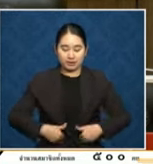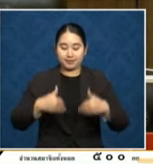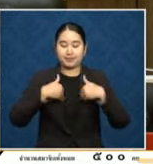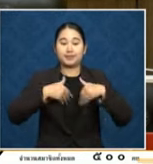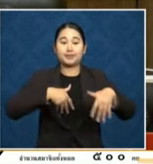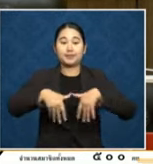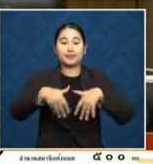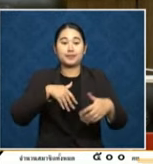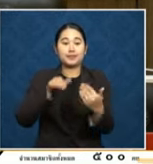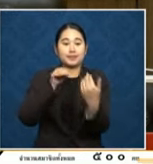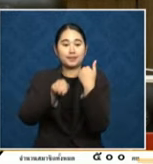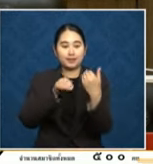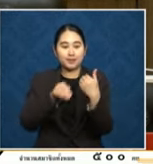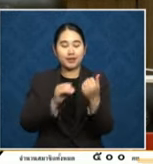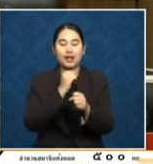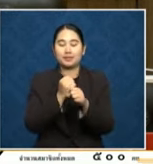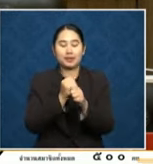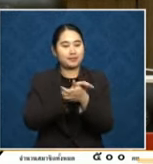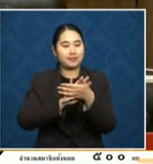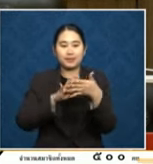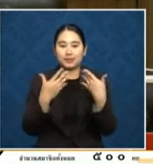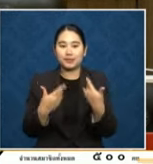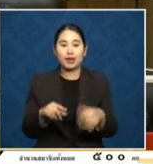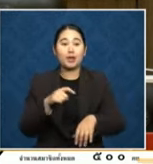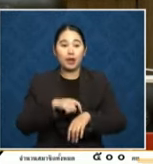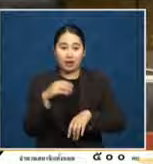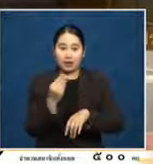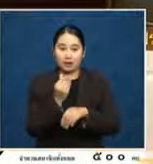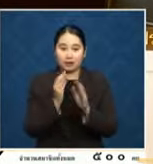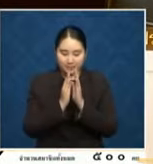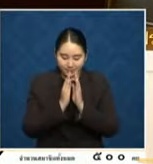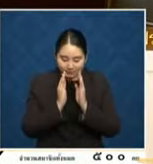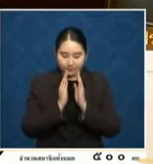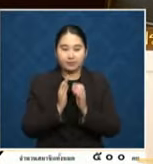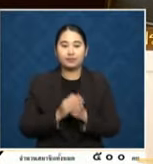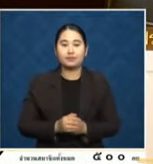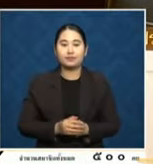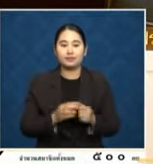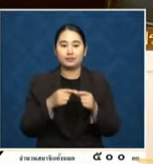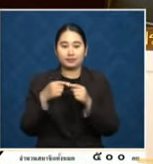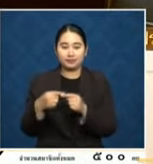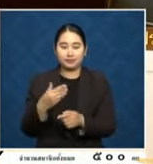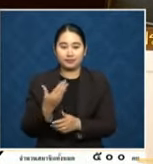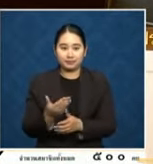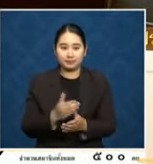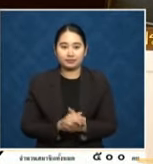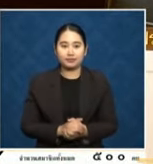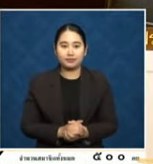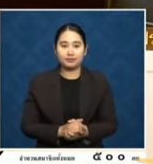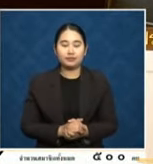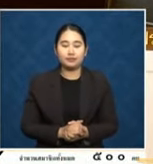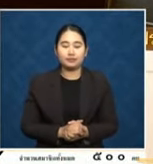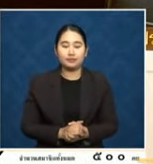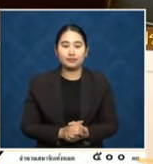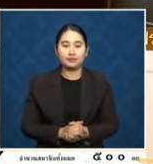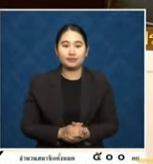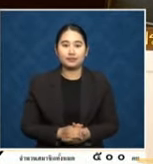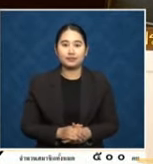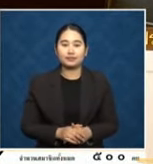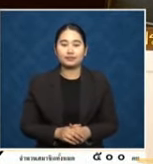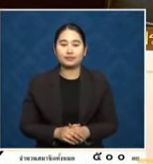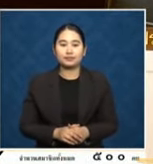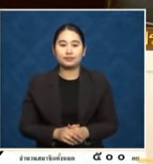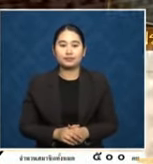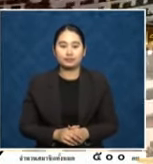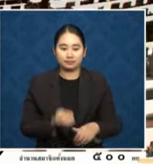พี่น้องประชาชนให้แล้วเสร็จโดยเร็วค่ะขอบพระคุณค่ะ ขอบคุณครับขอเชิญท่านพิมพ์การกิรติวิรปากรครับ กราบ